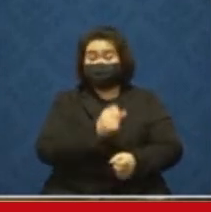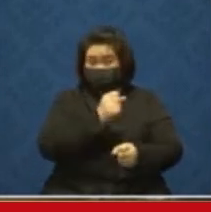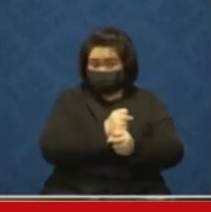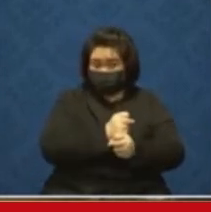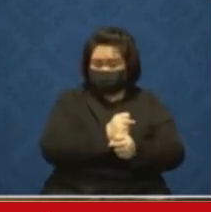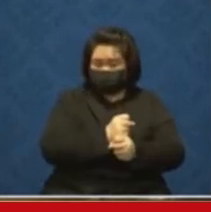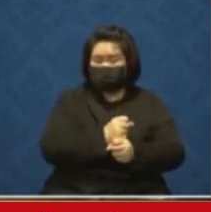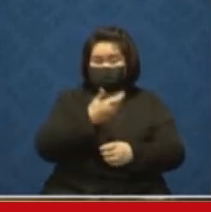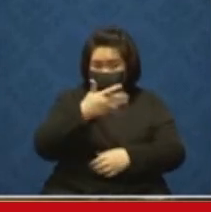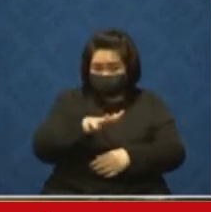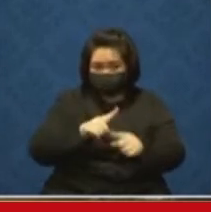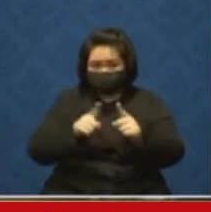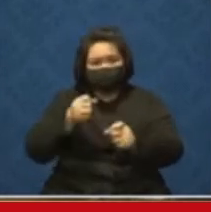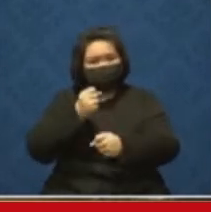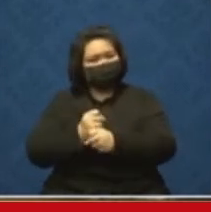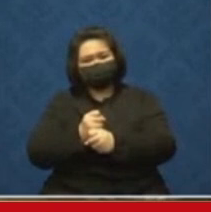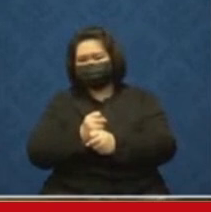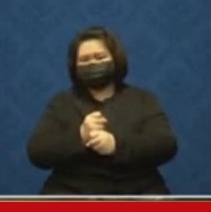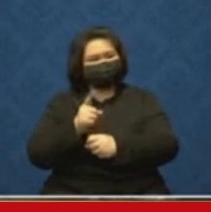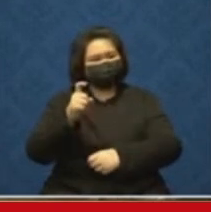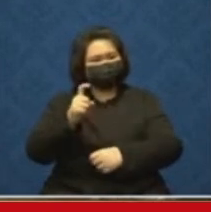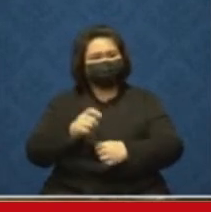ไมใชไมได้ทำนะครับ ทำไม่ได้